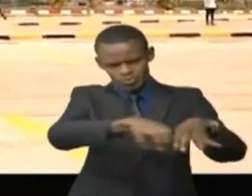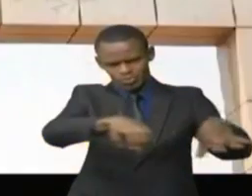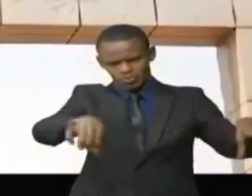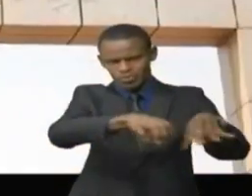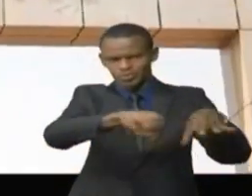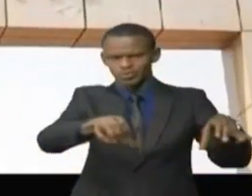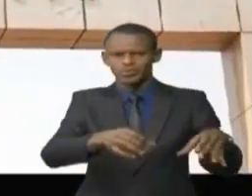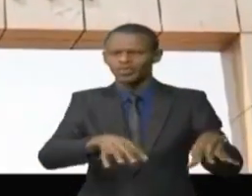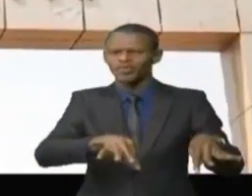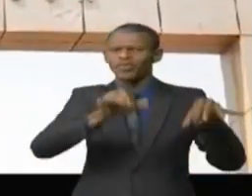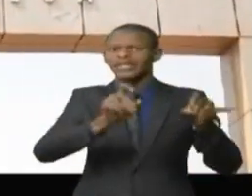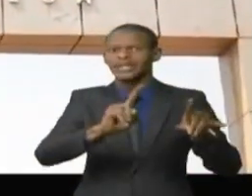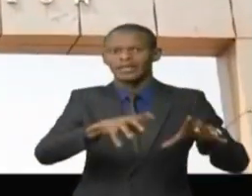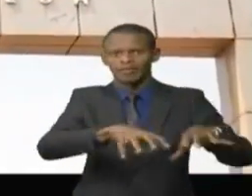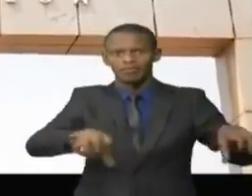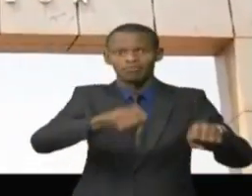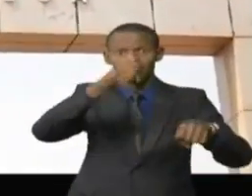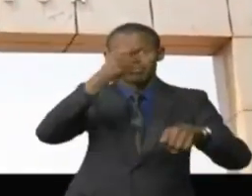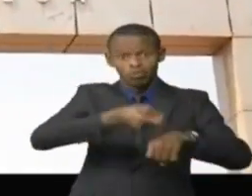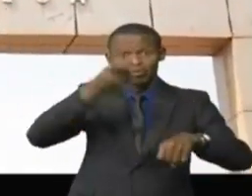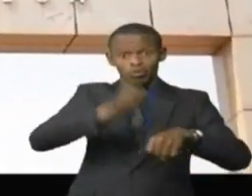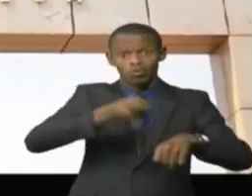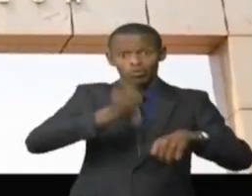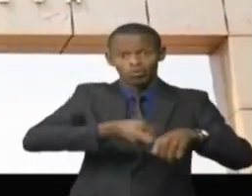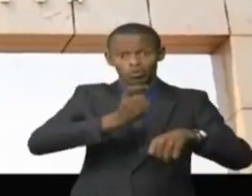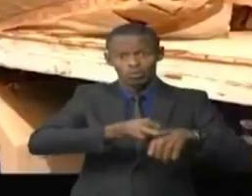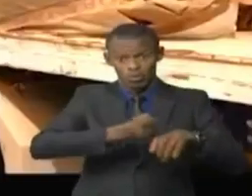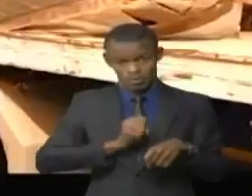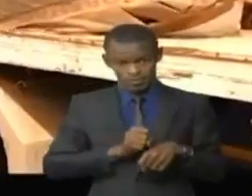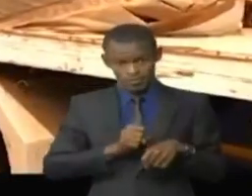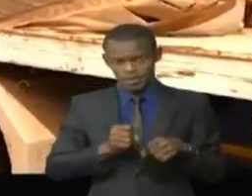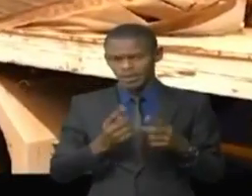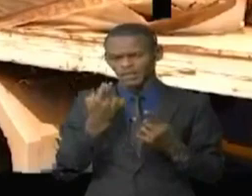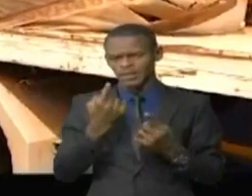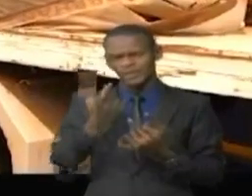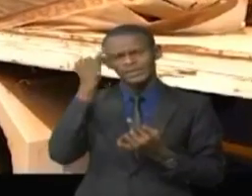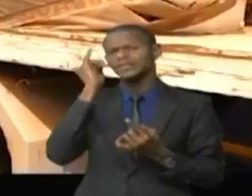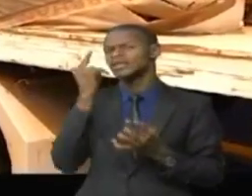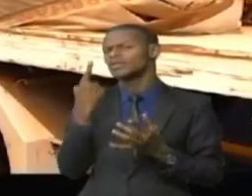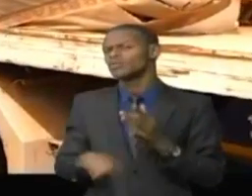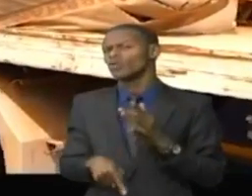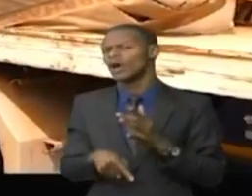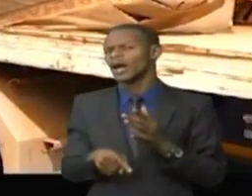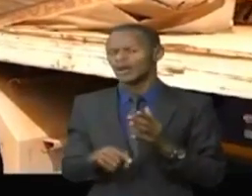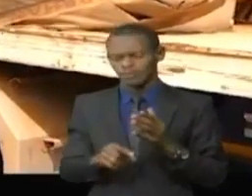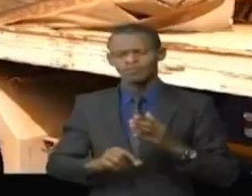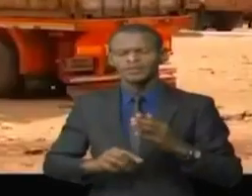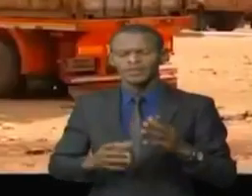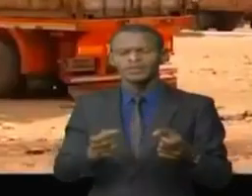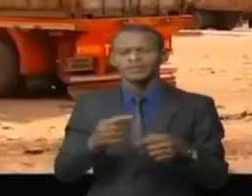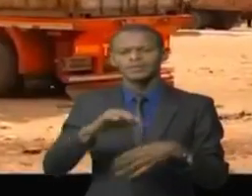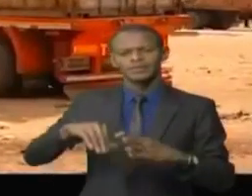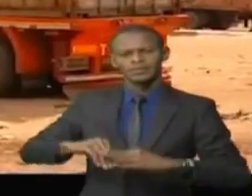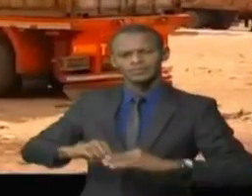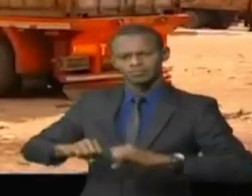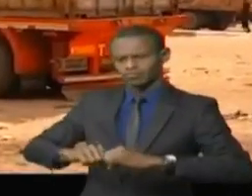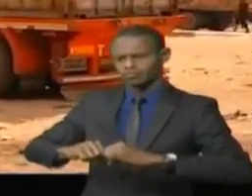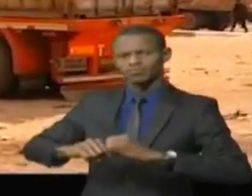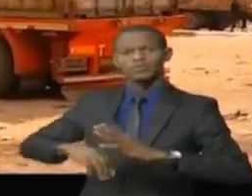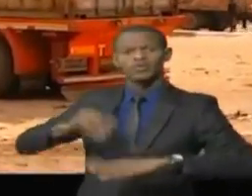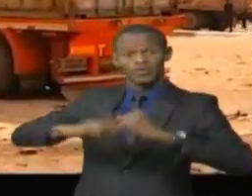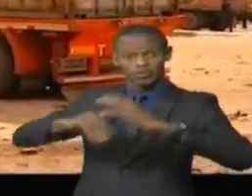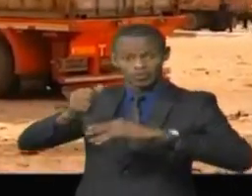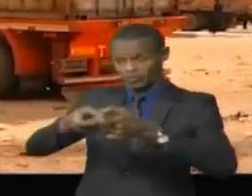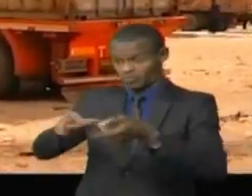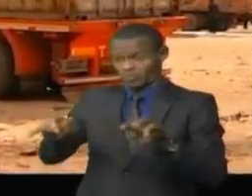du parc sec de Kasumbalesa visent à créer aussi une structure d'accueil et des facilitations pour les cargaisons en provenance des grands